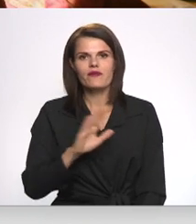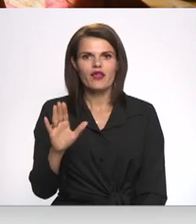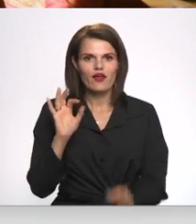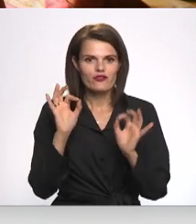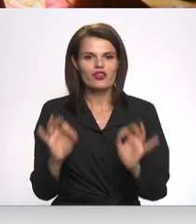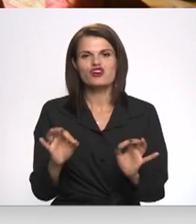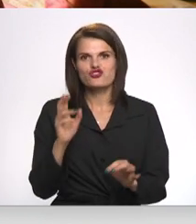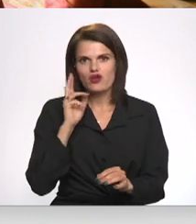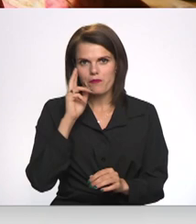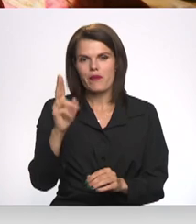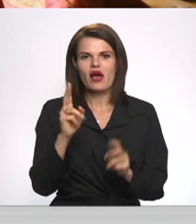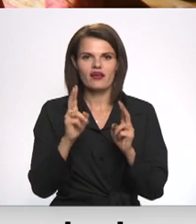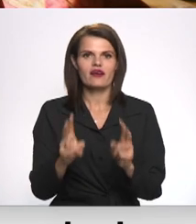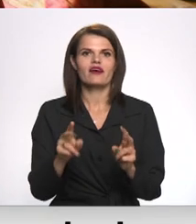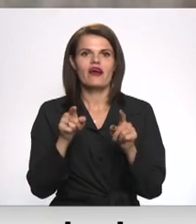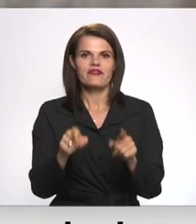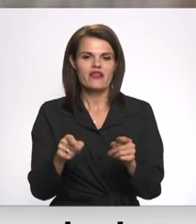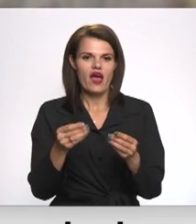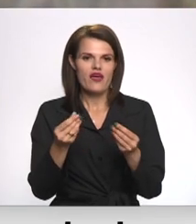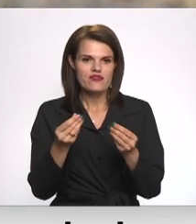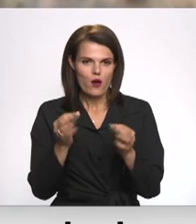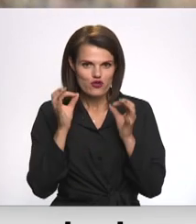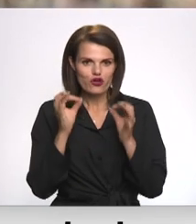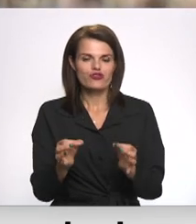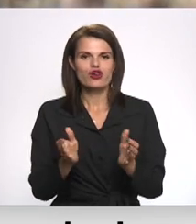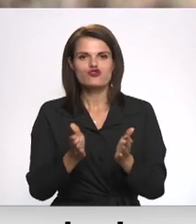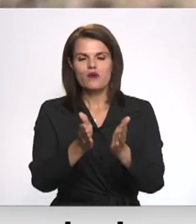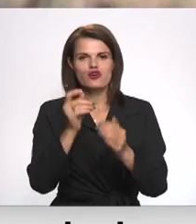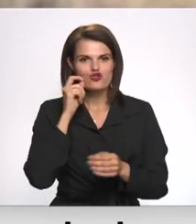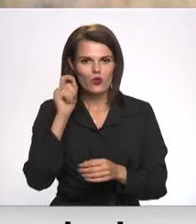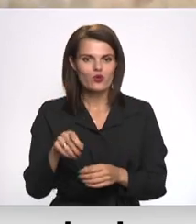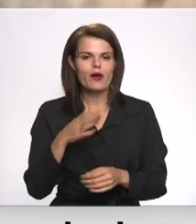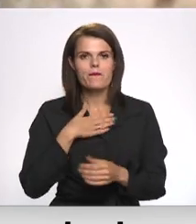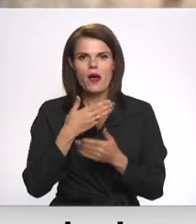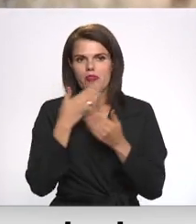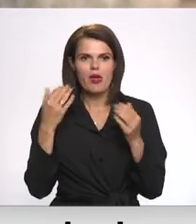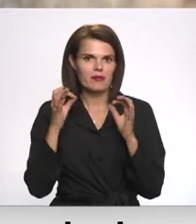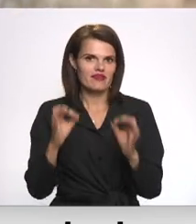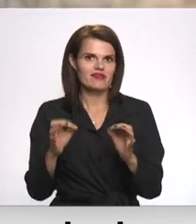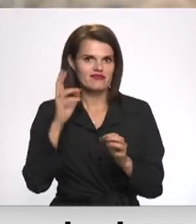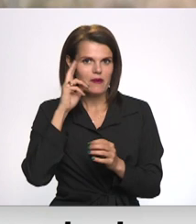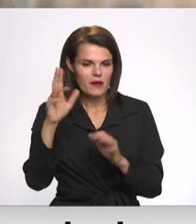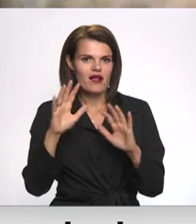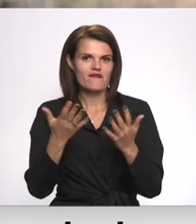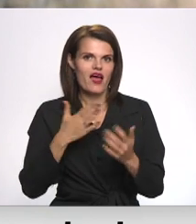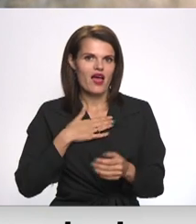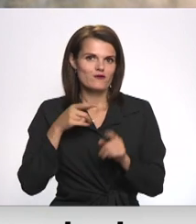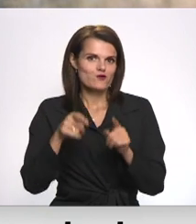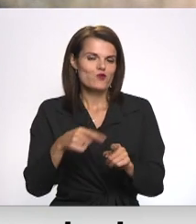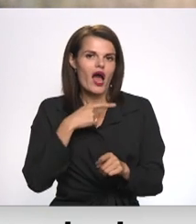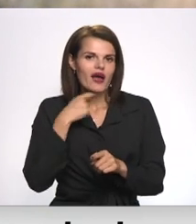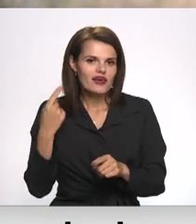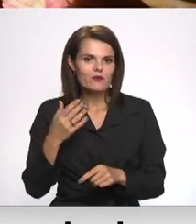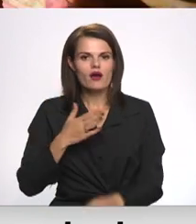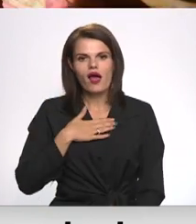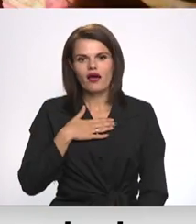tiešām pārliecināties, ka tā nauda tiešām aiziet Ukrainai. Man nebija tāda īsta pārliecība, vai es to gribu, jo es kaut kā biju